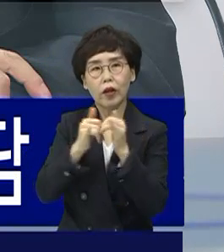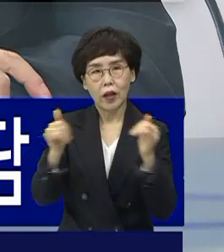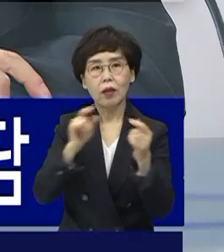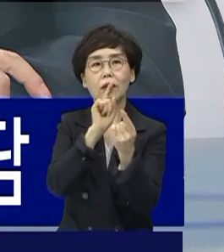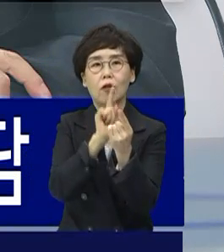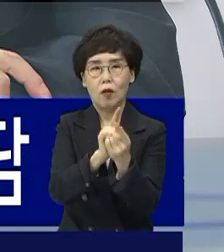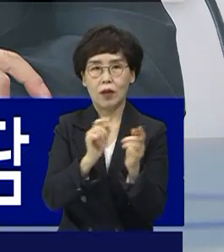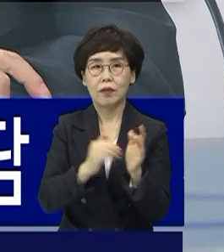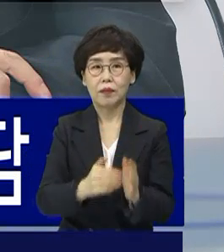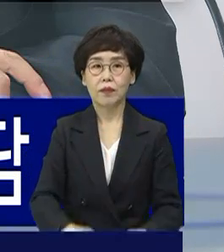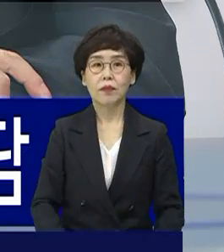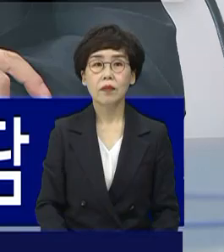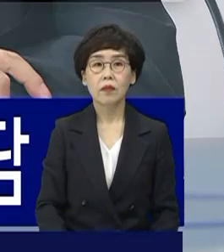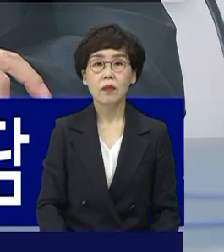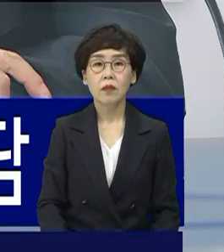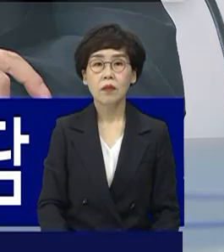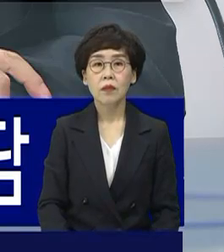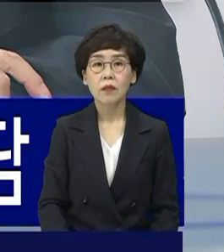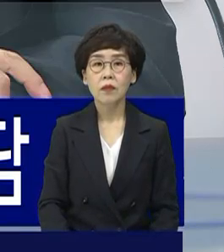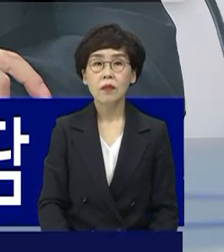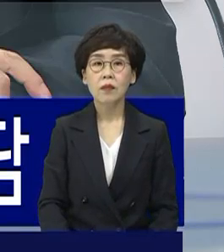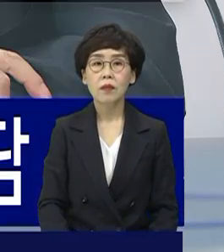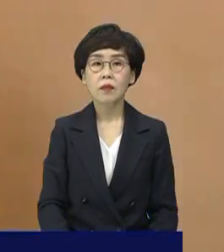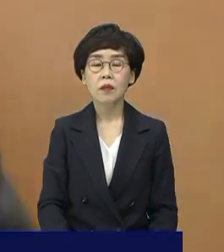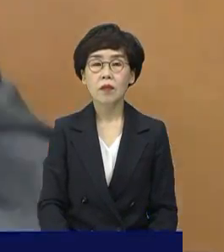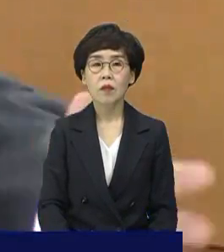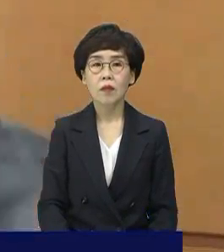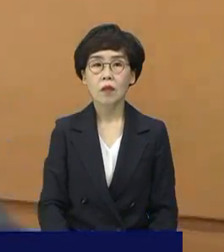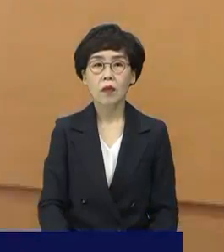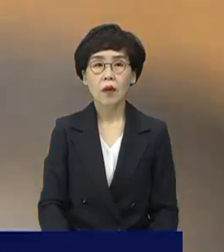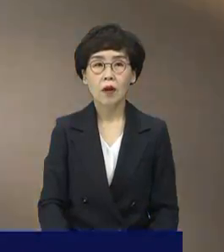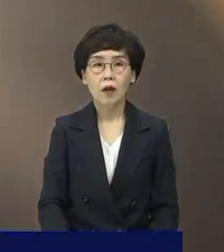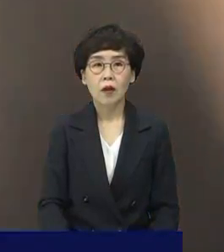무역인들과 만났습니다. 엄민재 기자입니다.